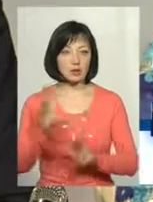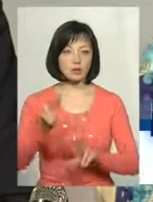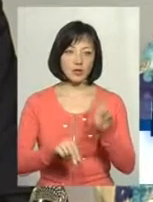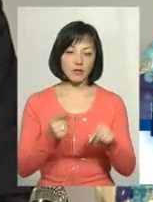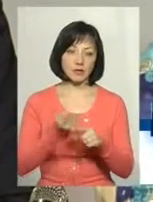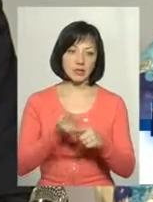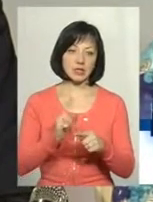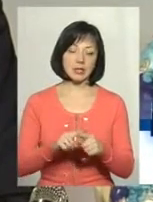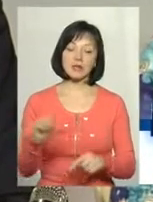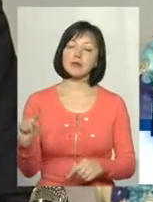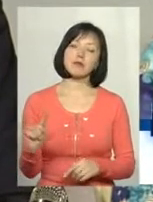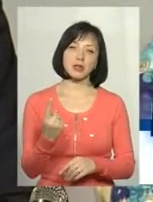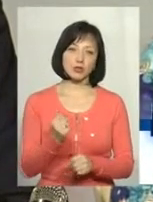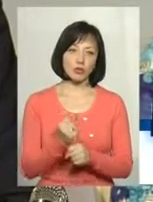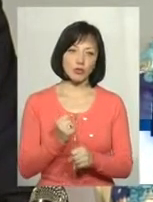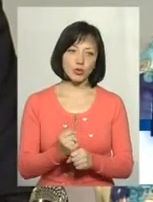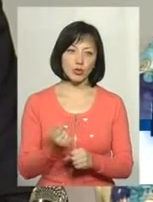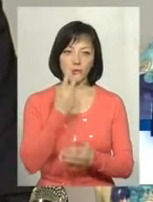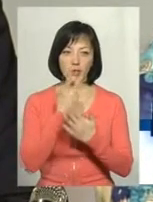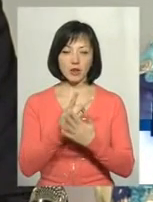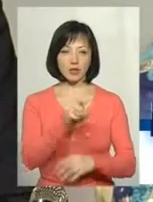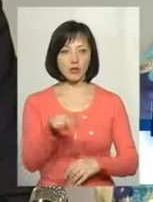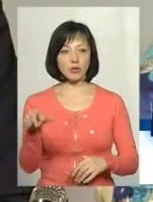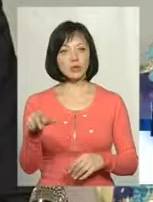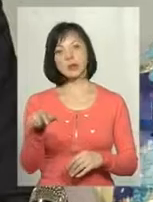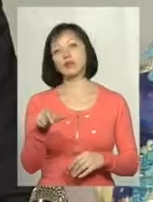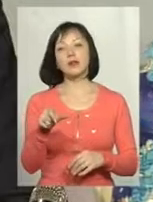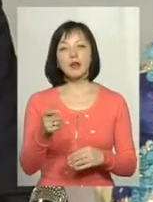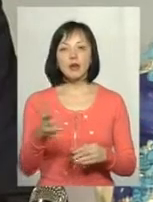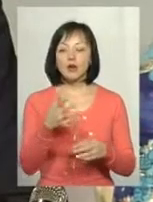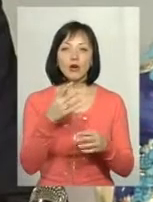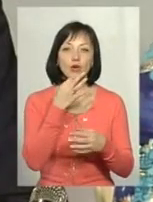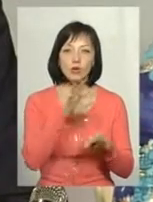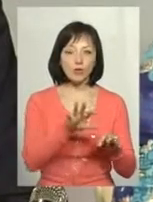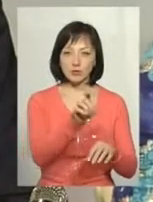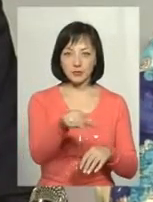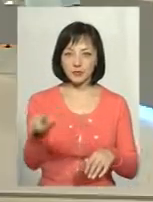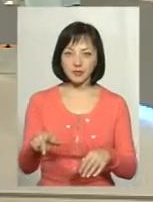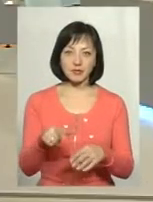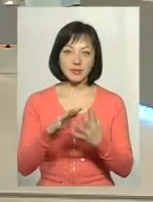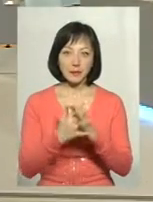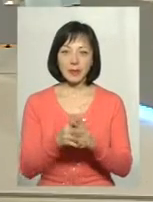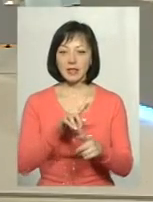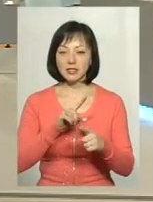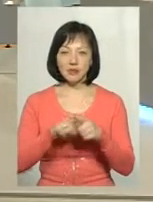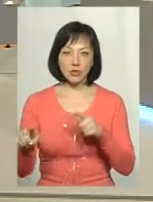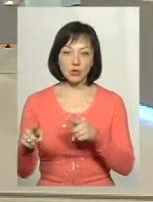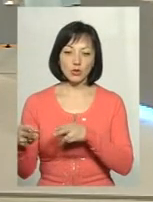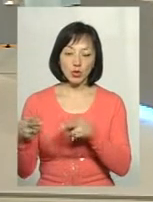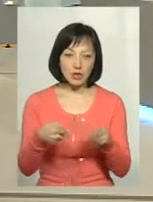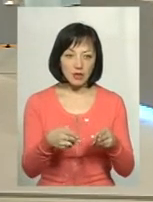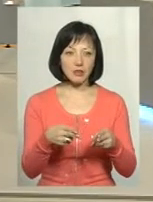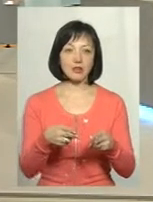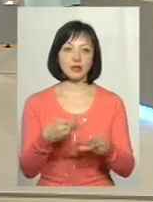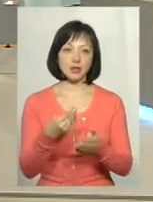це саме перша робота, яку бачать люди, які мешканці будь-якого населеного пункту швидко можуть оцінити,